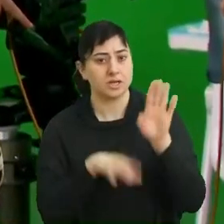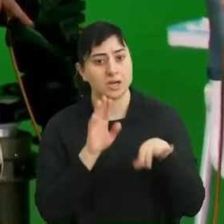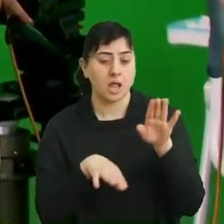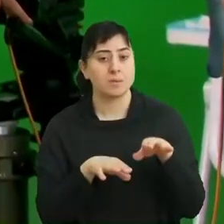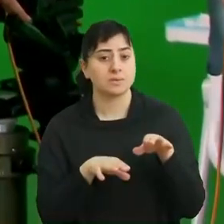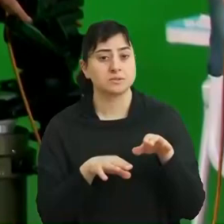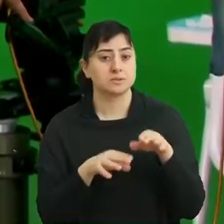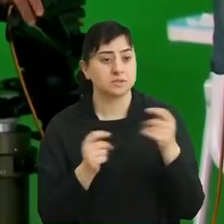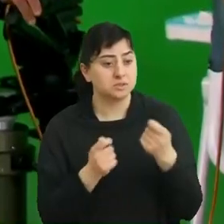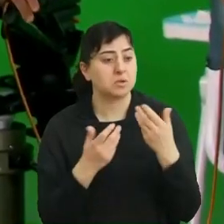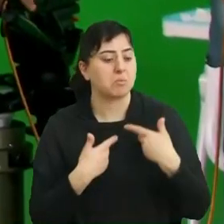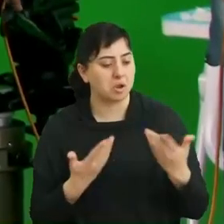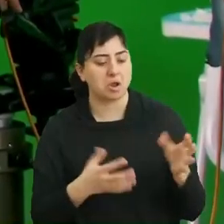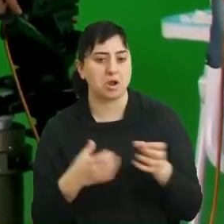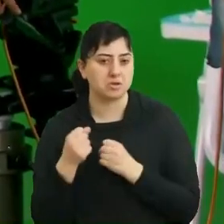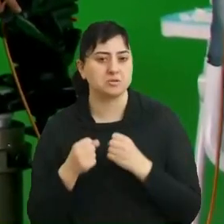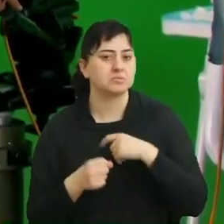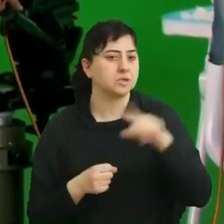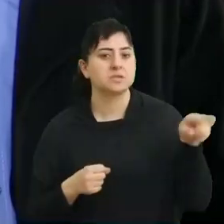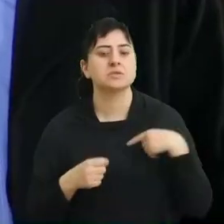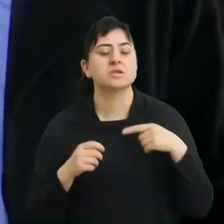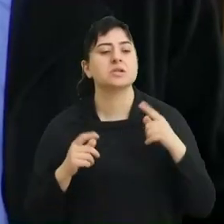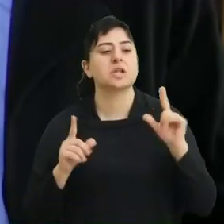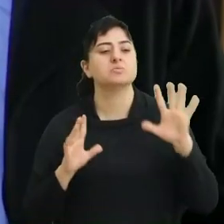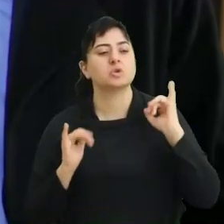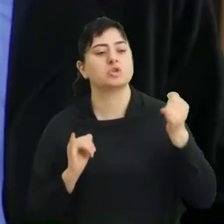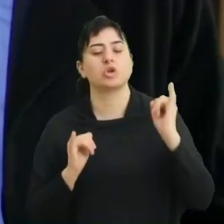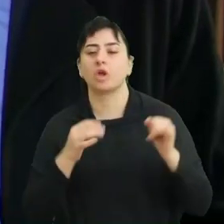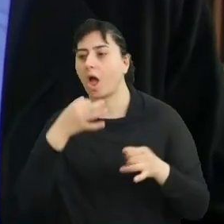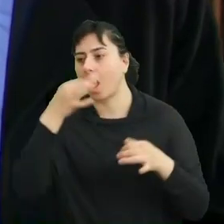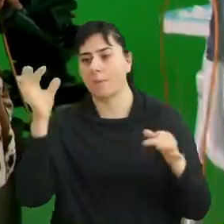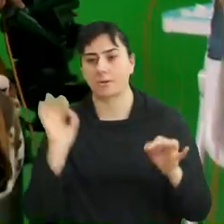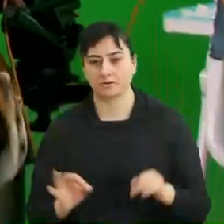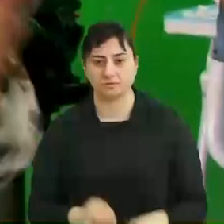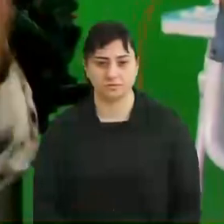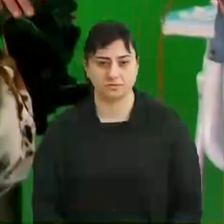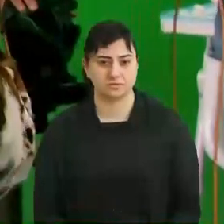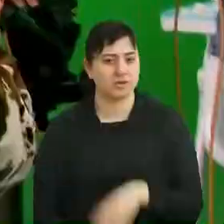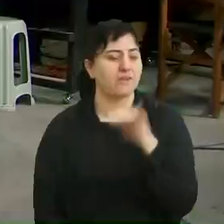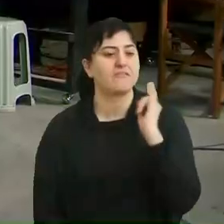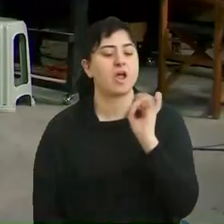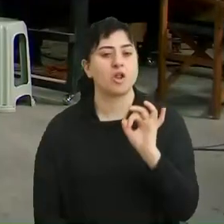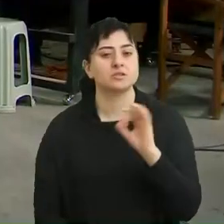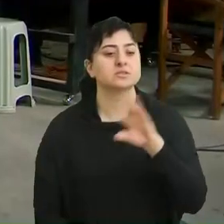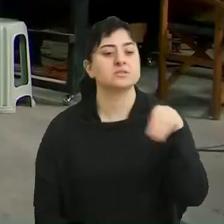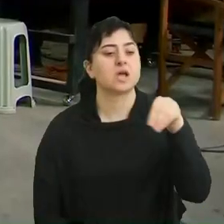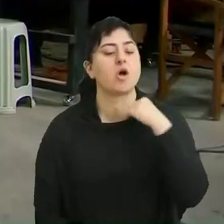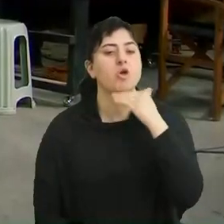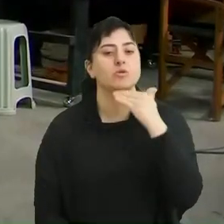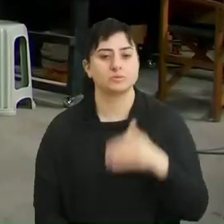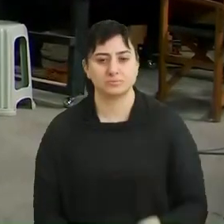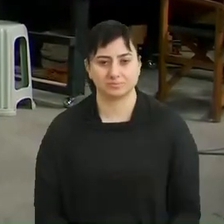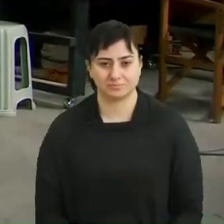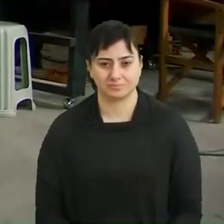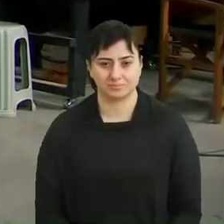bakayım de, bir iş yapabiliyorlar mı? Ben onları hiçbir yere tavsiye etmeyeceğim. Anti reklam edeceğim valla. Perişan edeceğim onları, perişan. Satamayacaklar